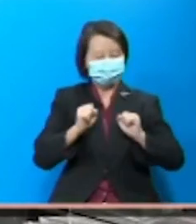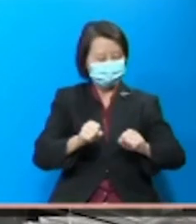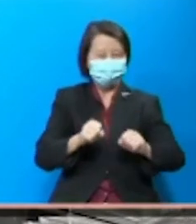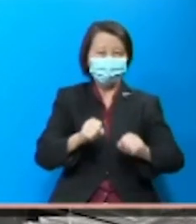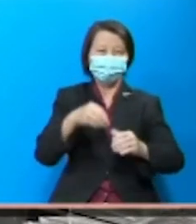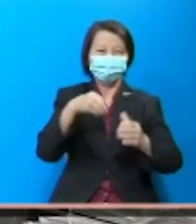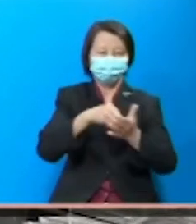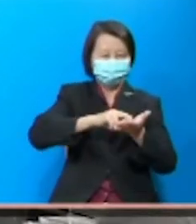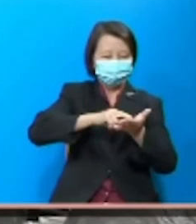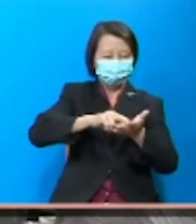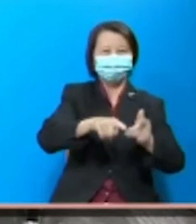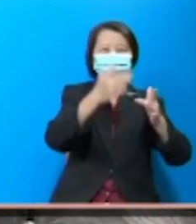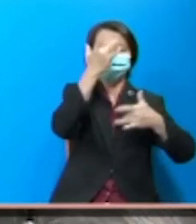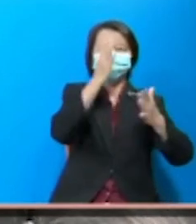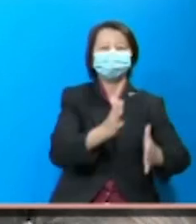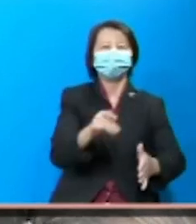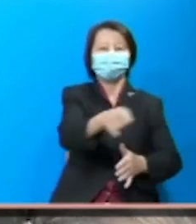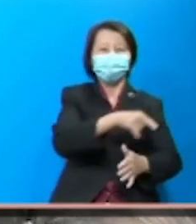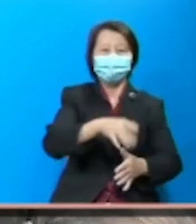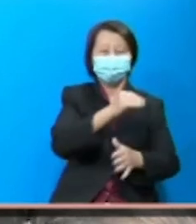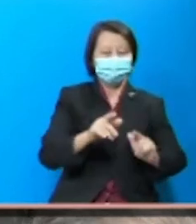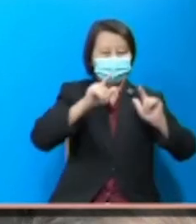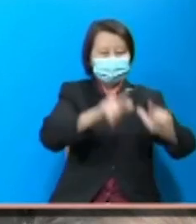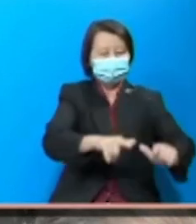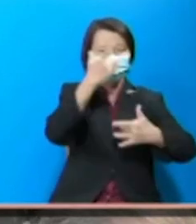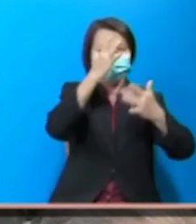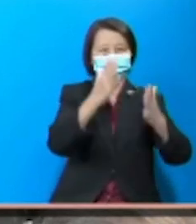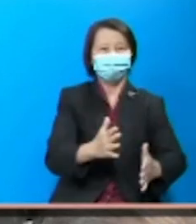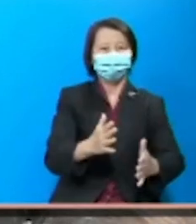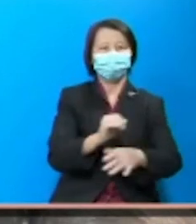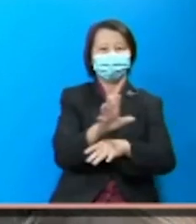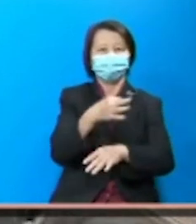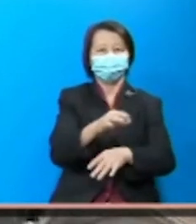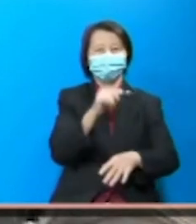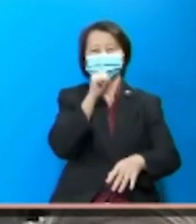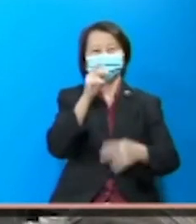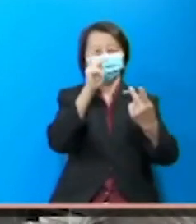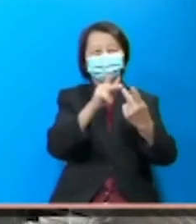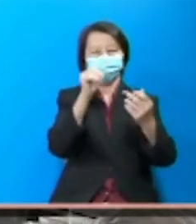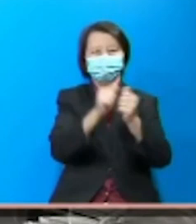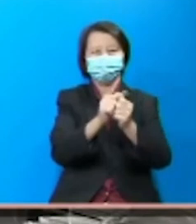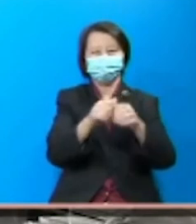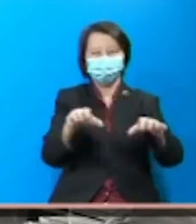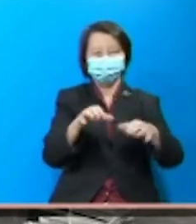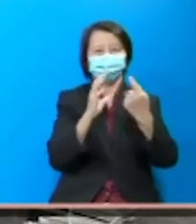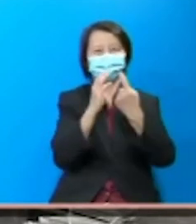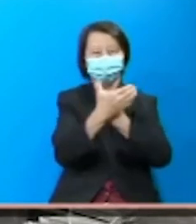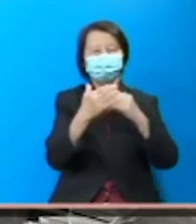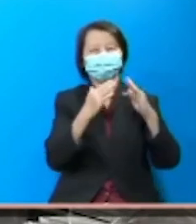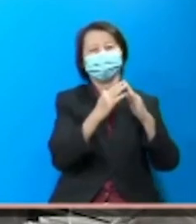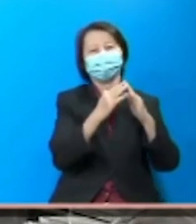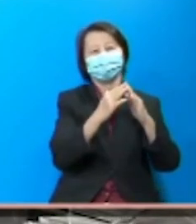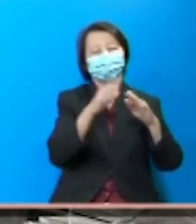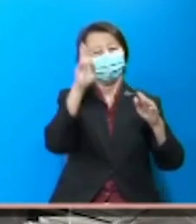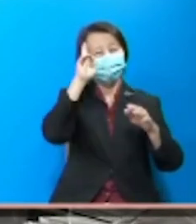dalam merawat sakit 17 setelah menempatkan rekombinan in yang tidak sesuai untuk di menjalani produk ini rumah